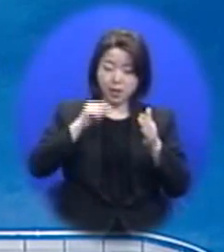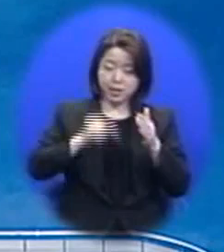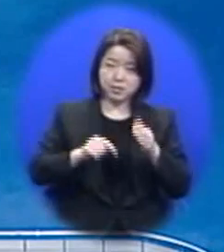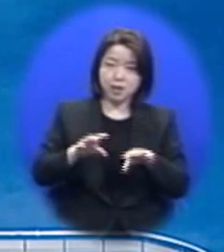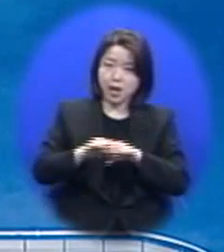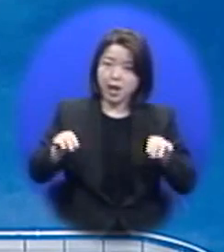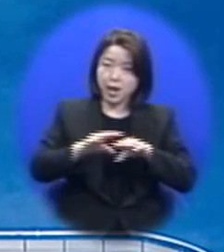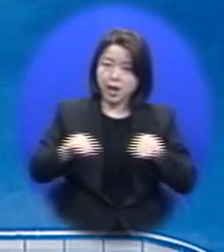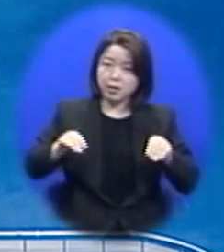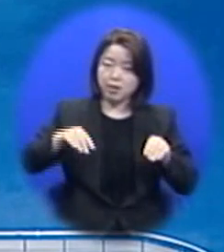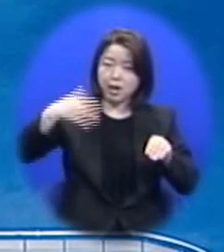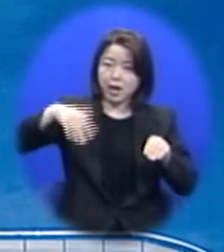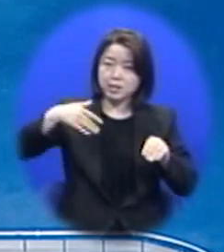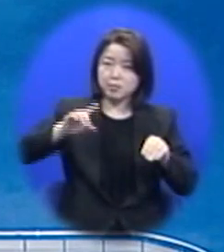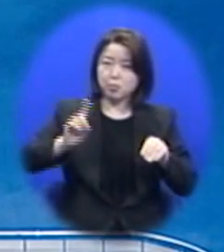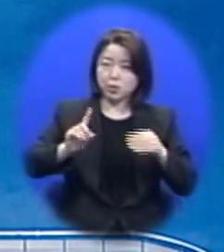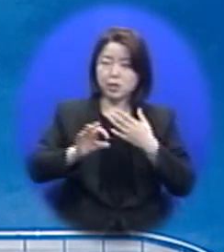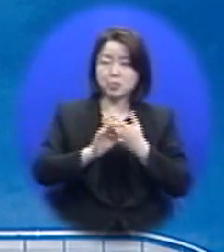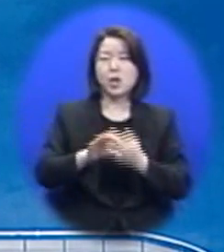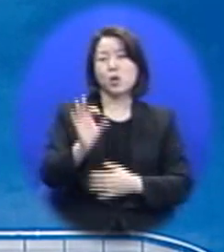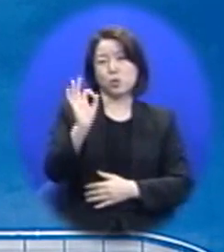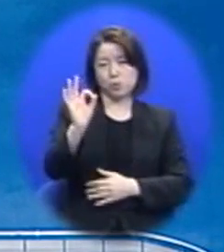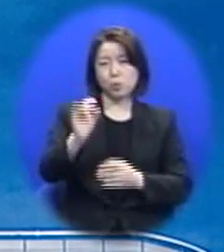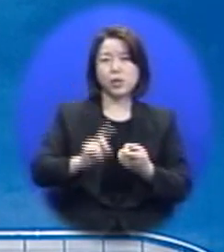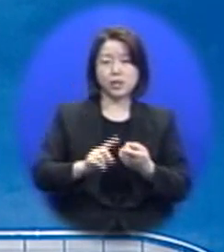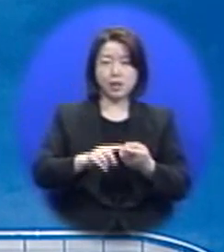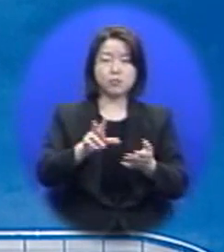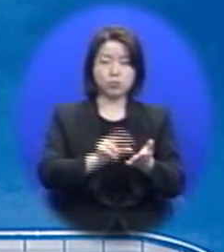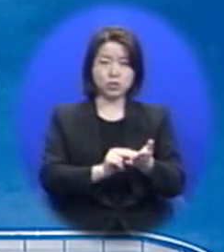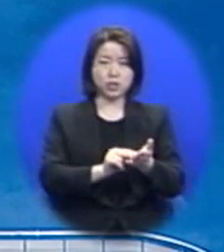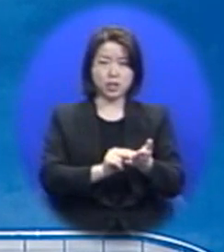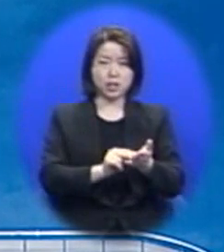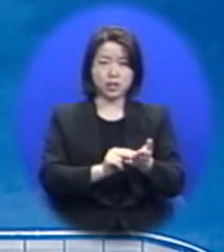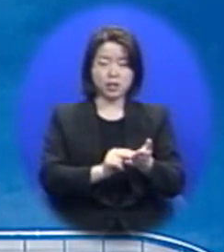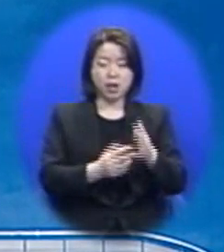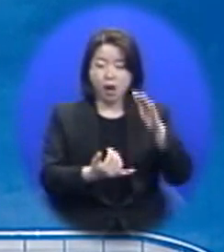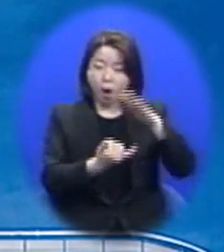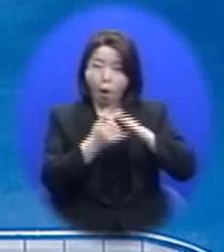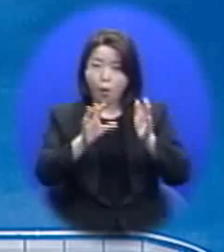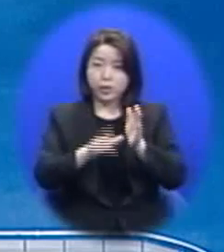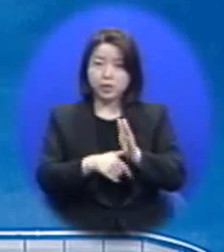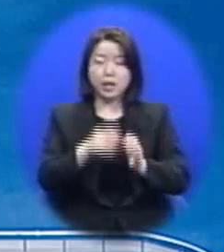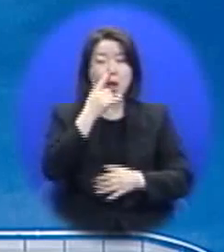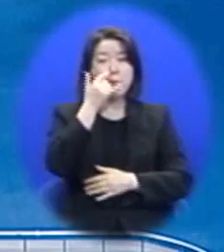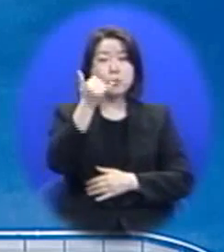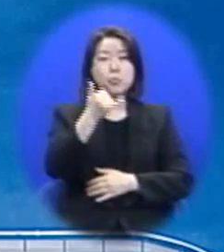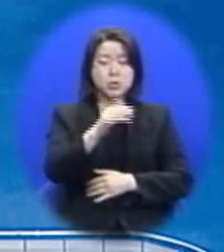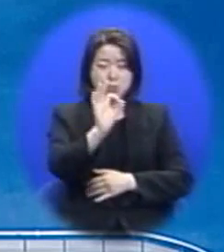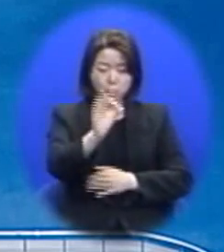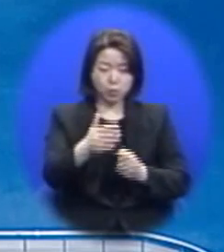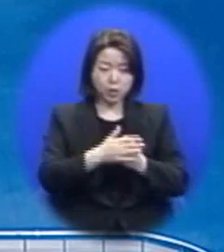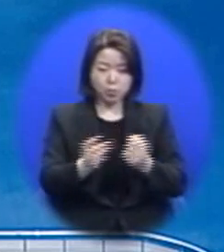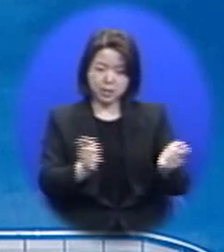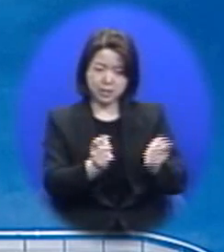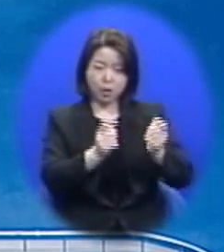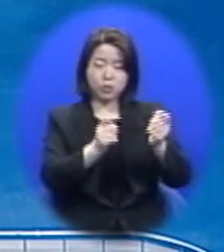문제가 이 돈에 대한 문제였어요. 하도 어릴 때 엄마 아빠의 그 돈 문제로 싸우는 것이 마음이